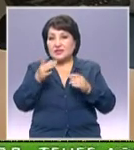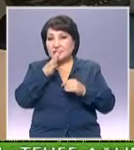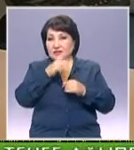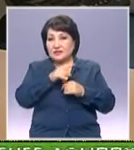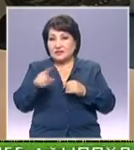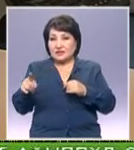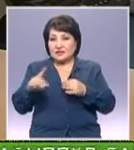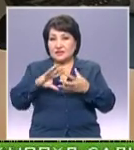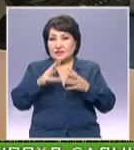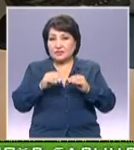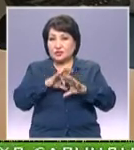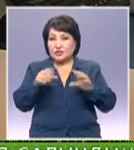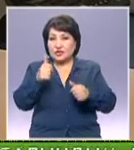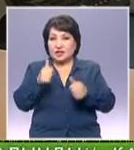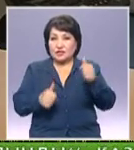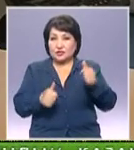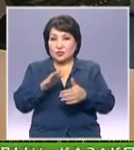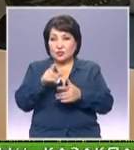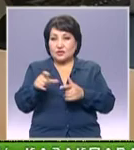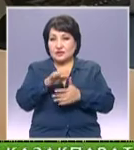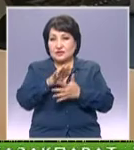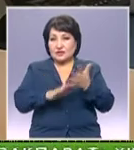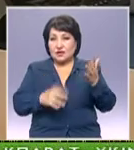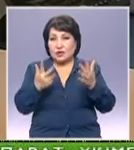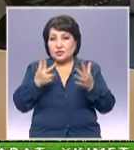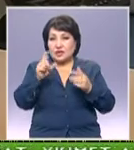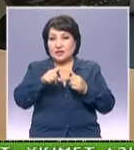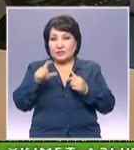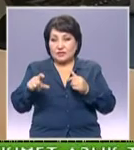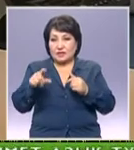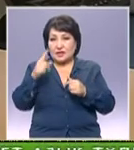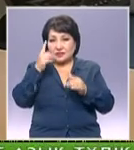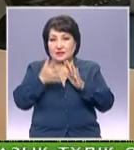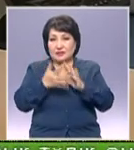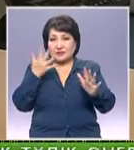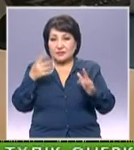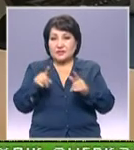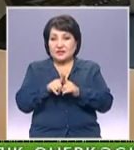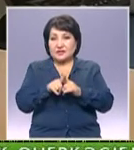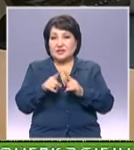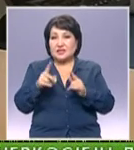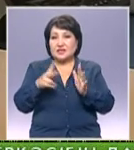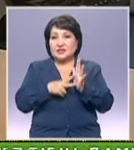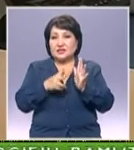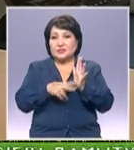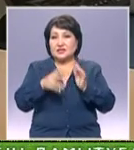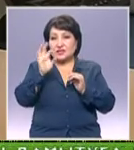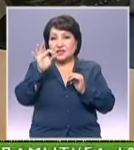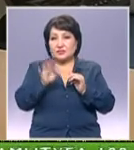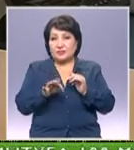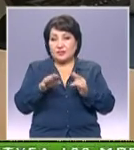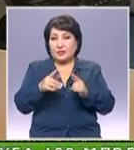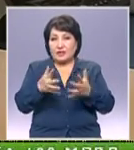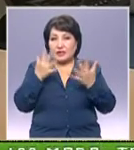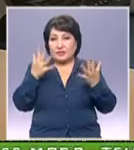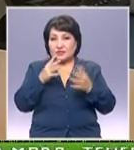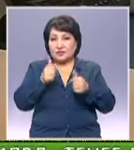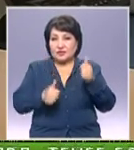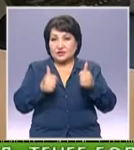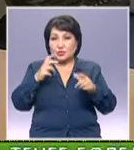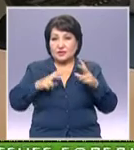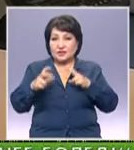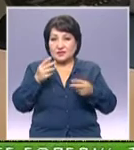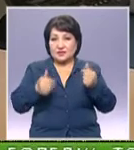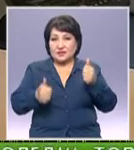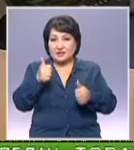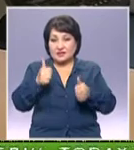бойынша жарыс жолын жалғастыратын үш үміткер анықталмақ. Біз дайындығымызды 70%-ға бағалап отырмыз. Ал бүкіл әлемдік студенттер сайысынан кейін